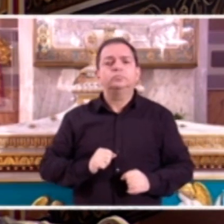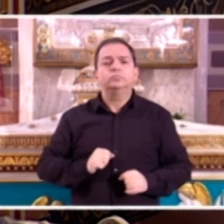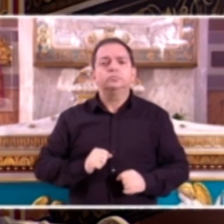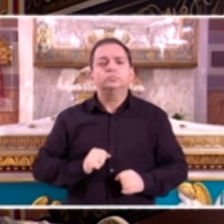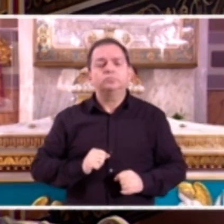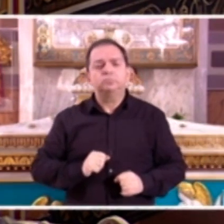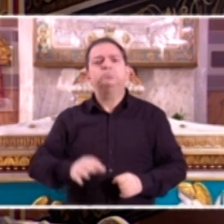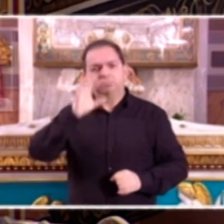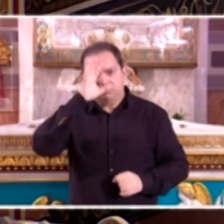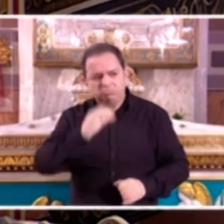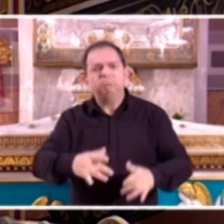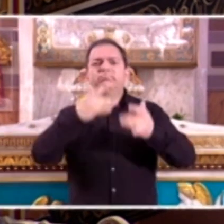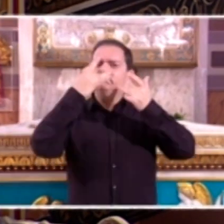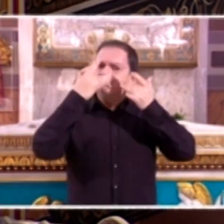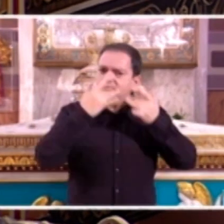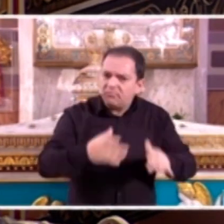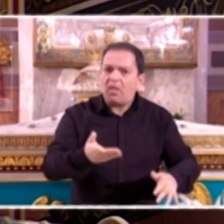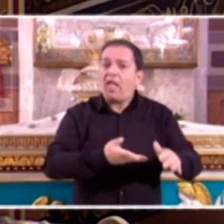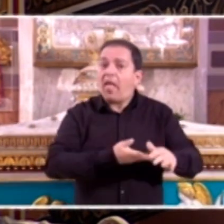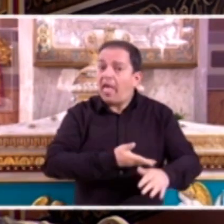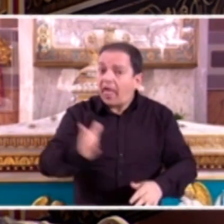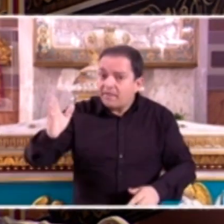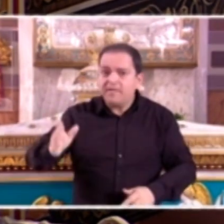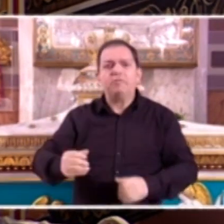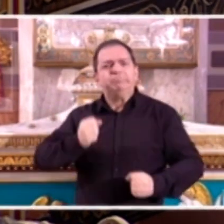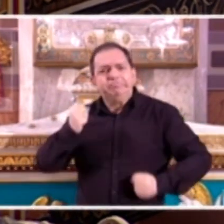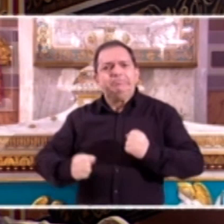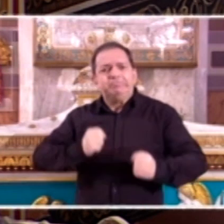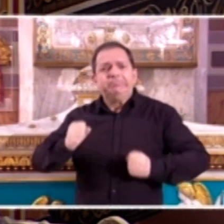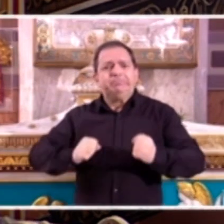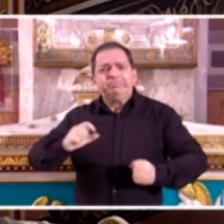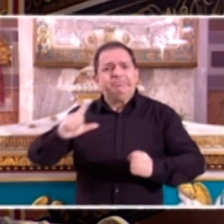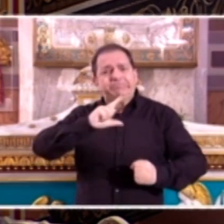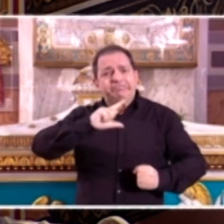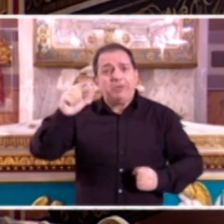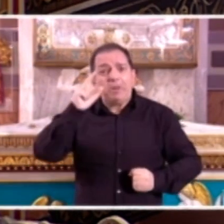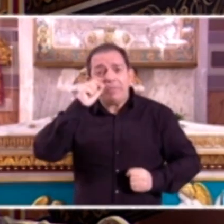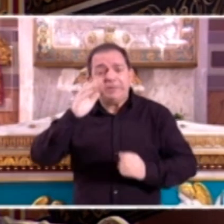Και Αναστάς, ήλθε προς τον πατέρα εαυτού,